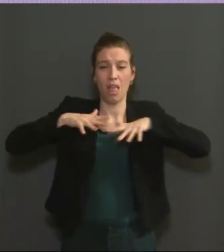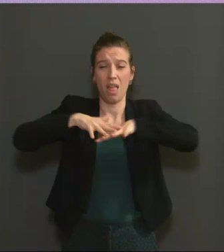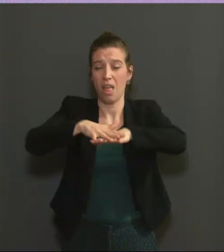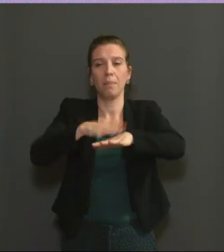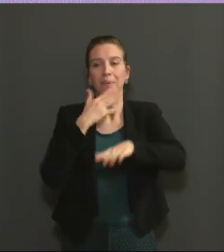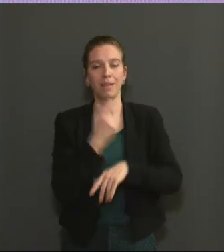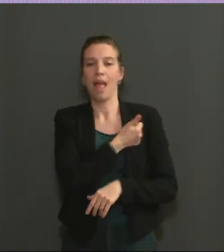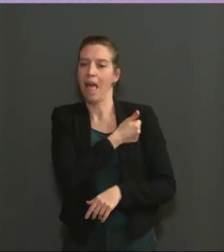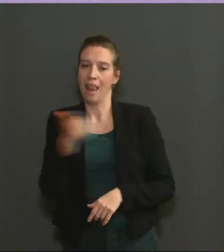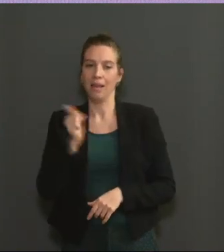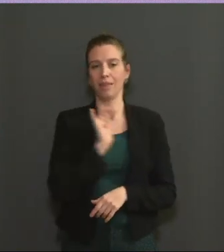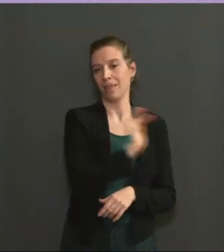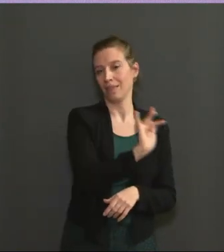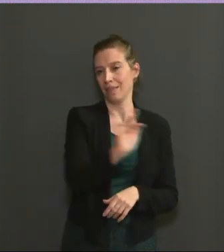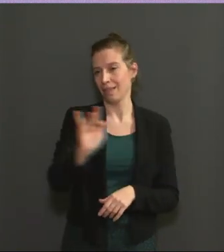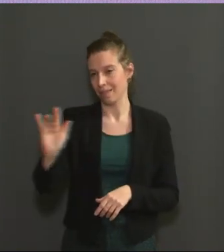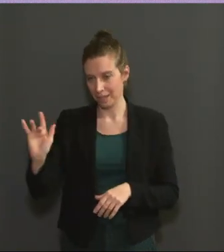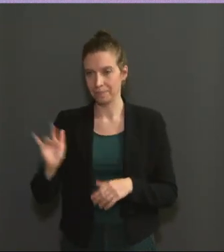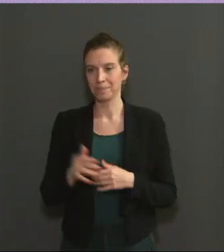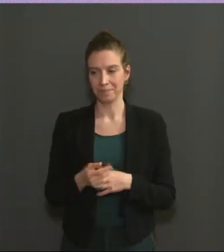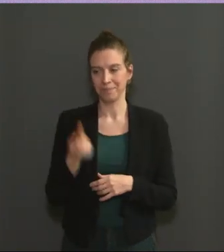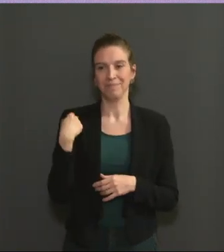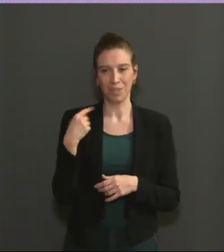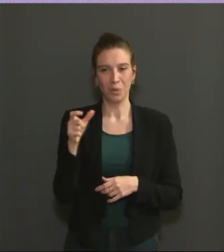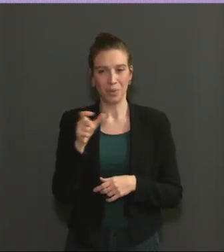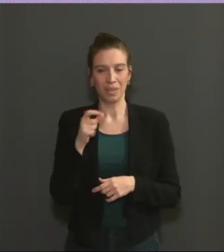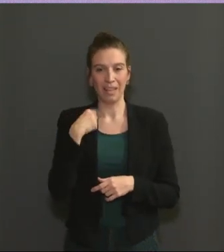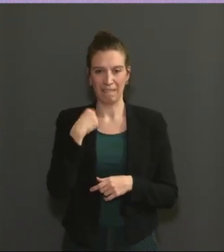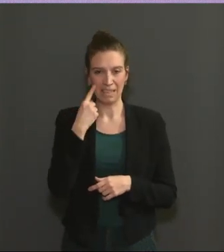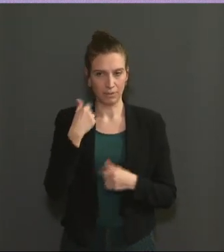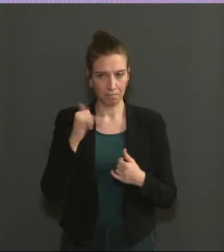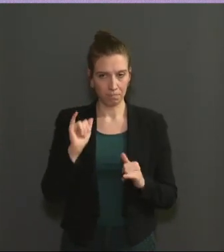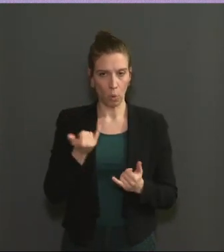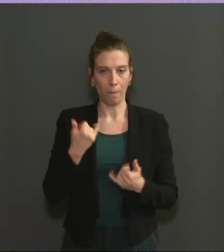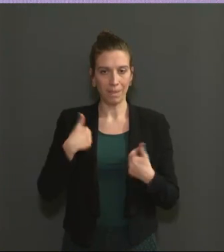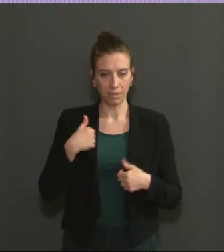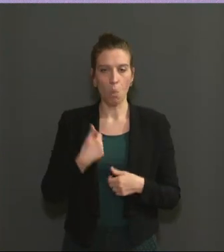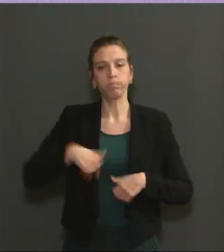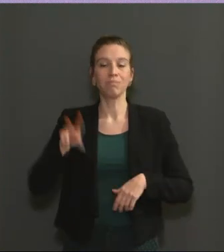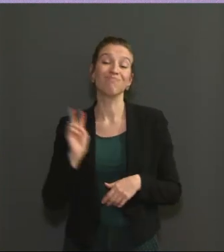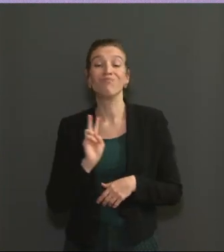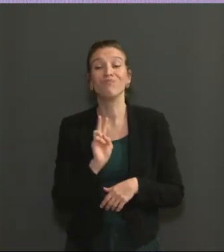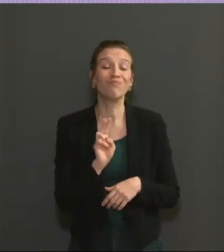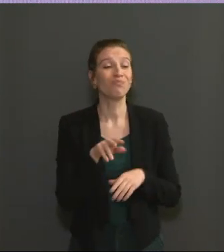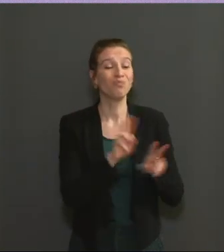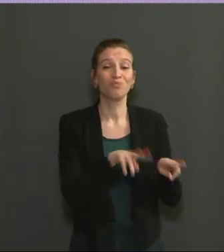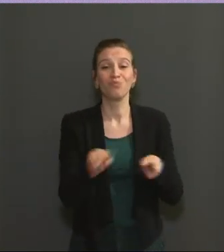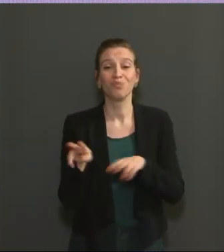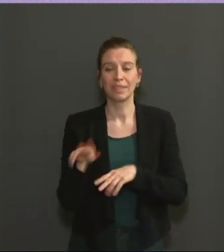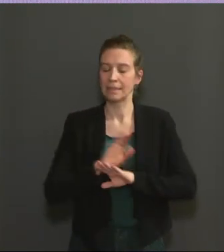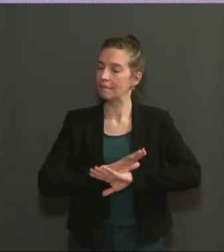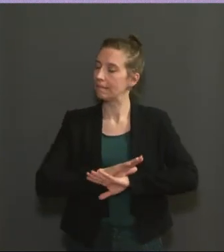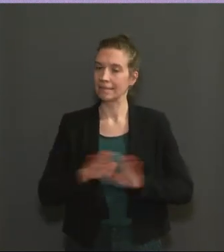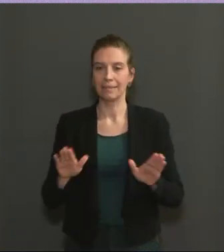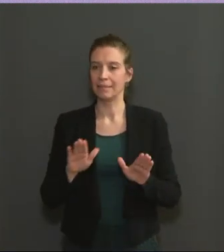het zo Nam met deze regelans is het een belangrijke regel door individueel te winkelen vermijden we